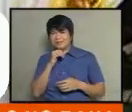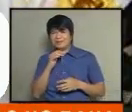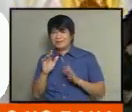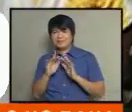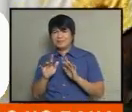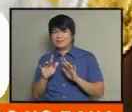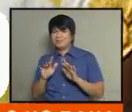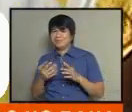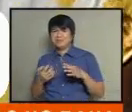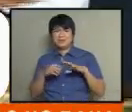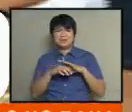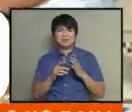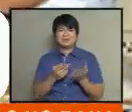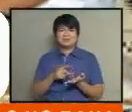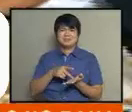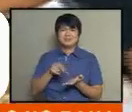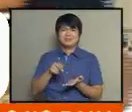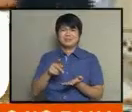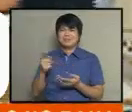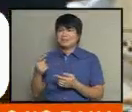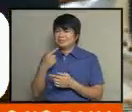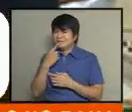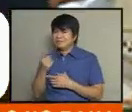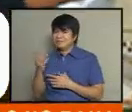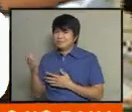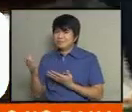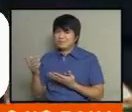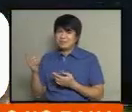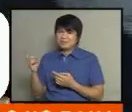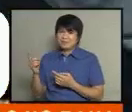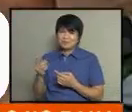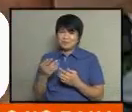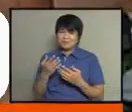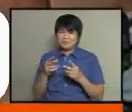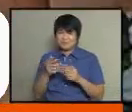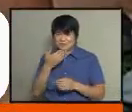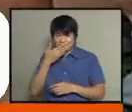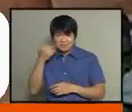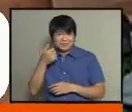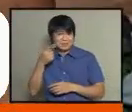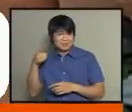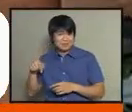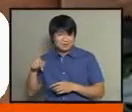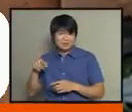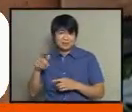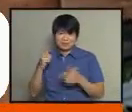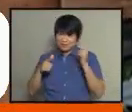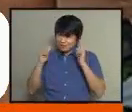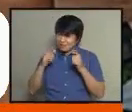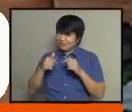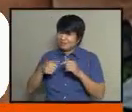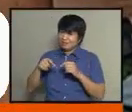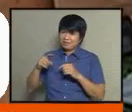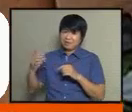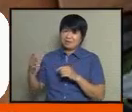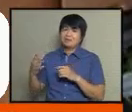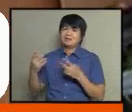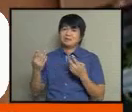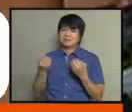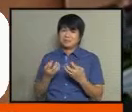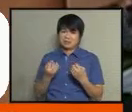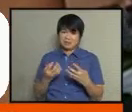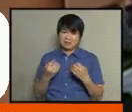akong entrance. Sabi po nilang mga tiga sa amin, mas maganda po yung Luneta. Kasi sa mga labas dahil marami ho dito